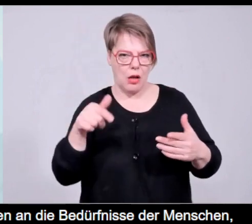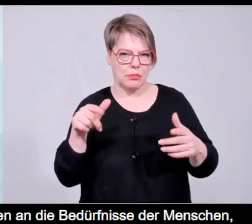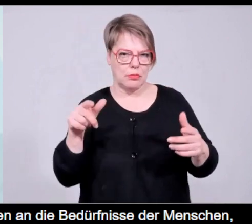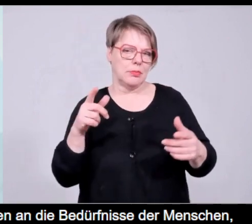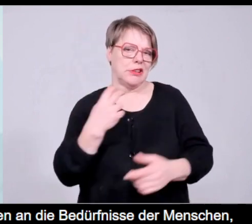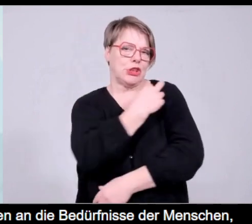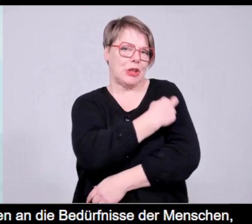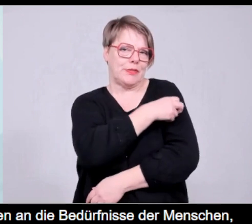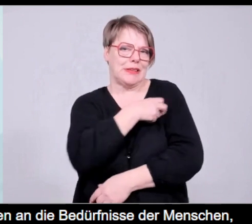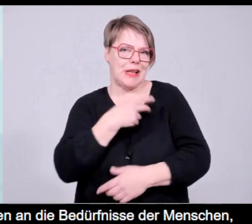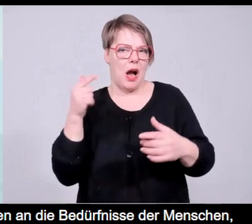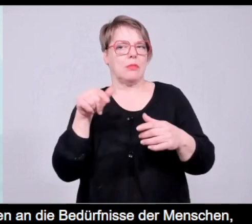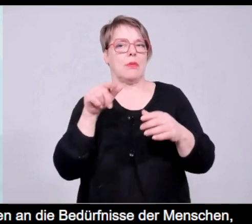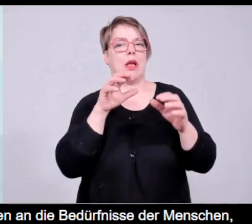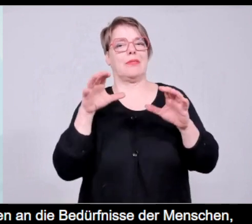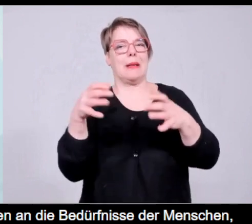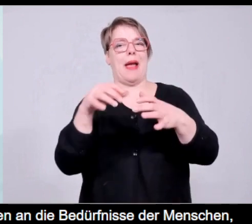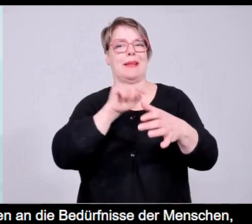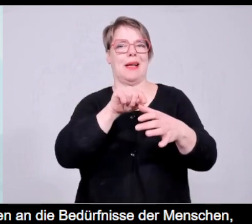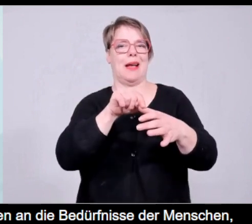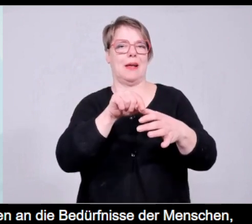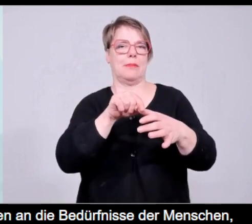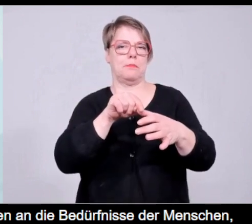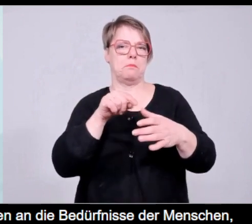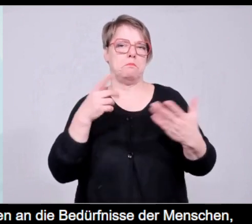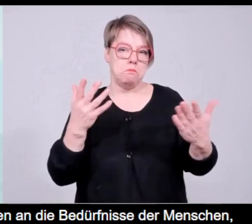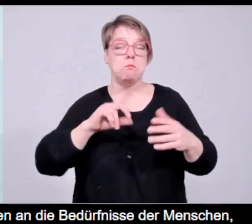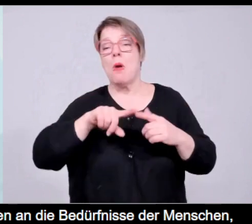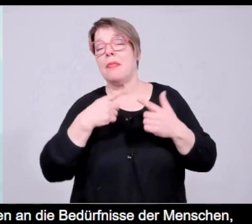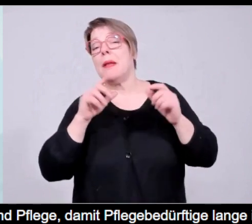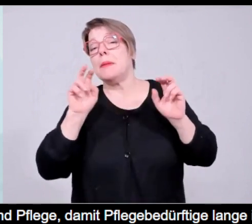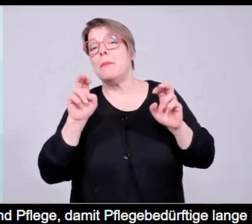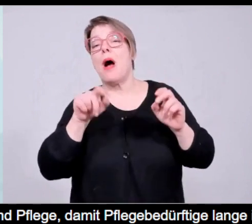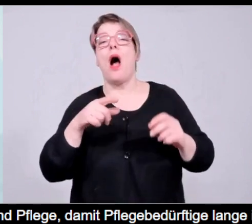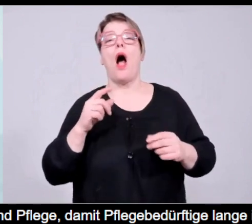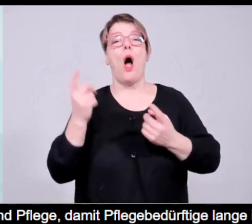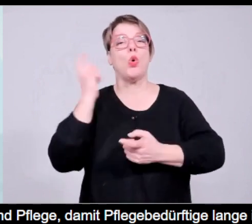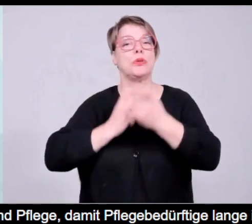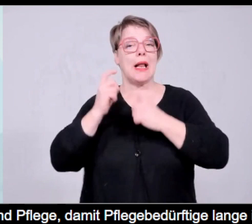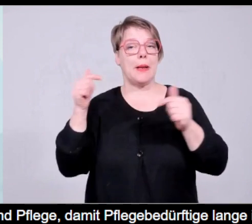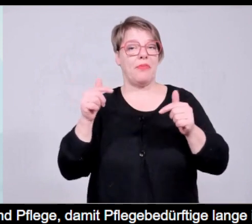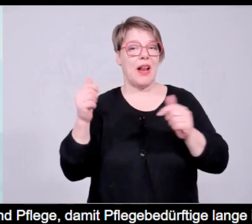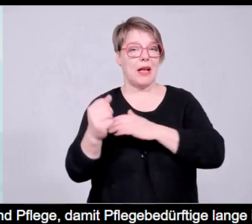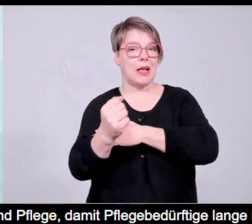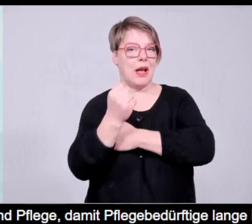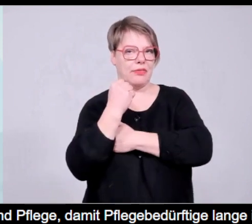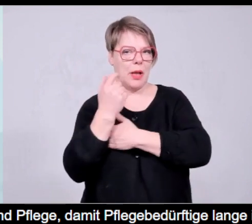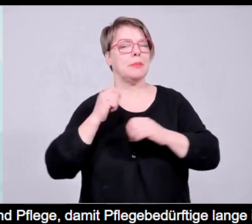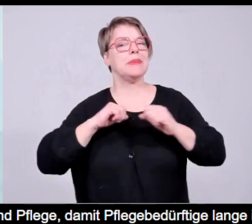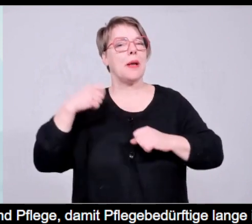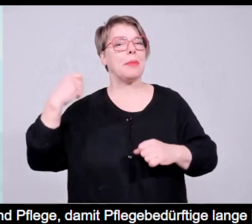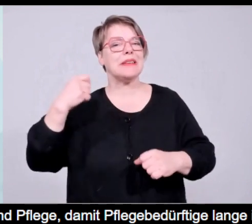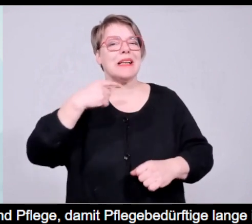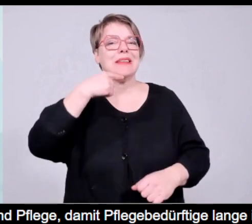Anerkennungsverfahren zentralisieren, zusammenführen und nicht nur zusammenführen, sondern auch beschleunigen, indem wir standardisieren und vereinfachen.